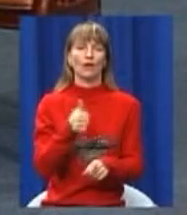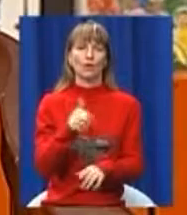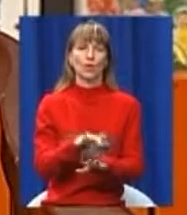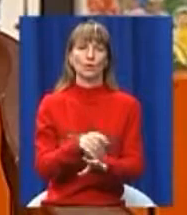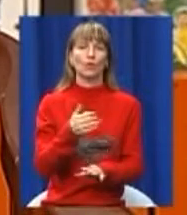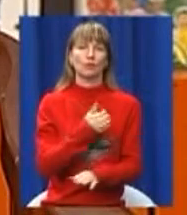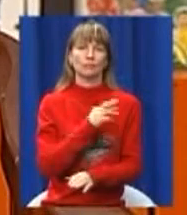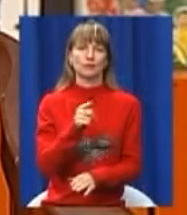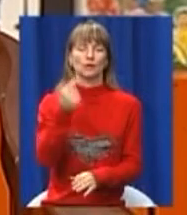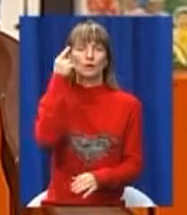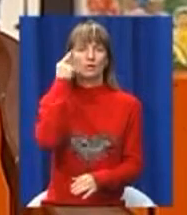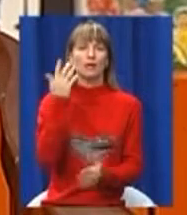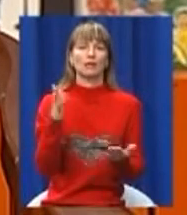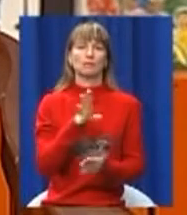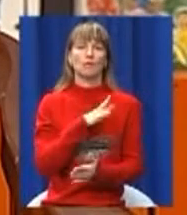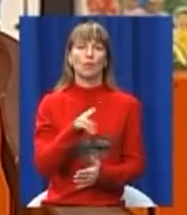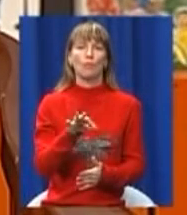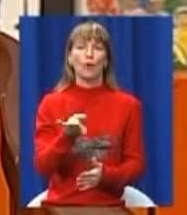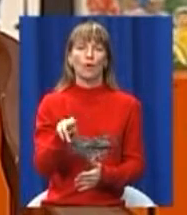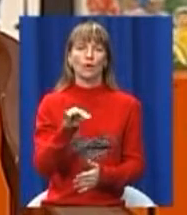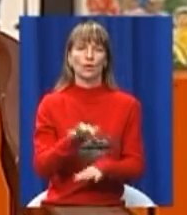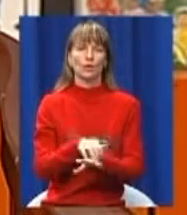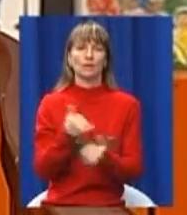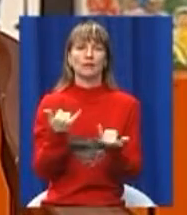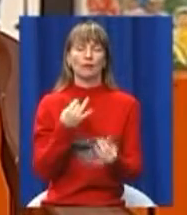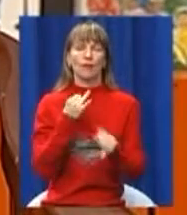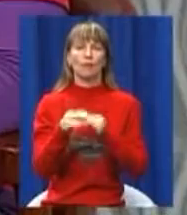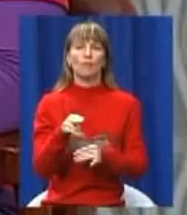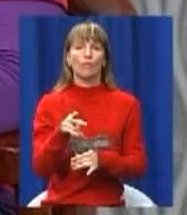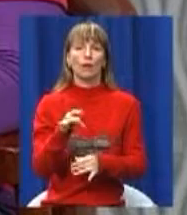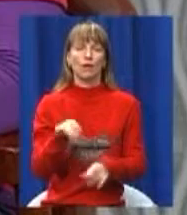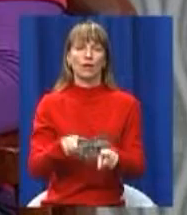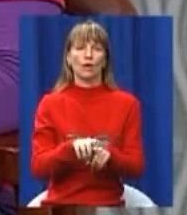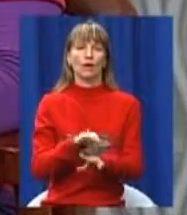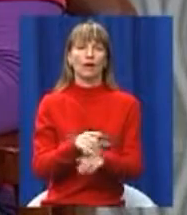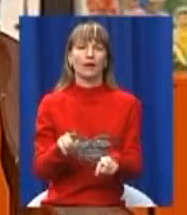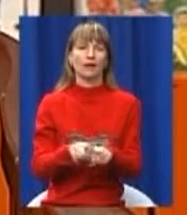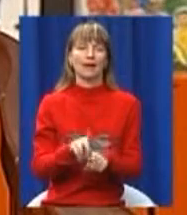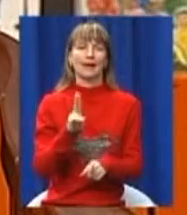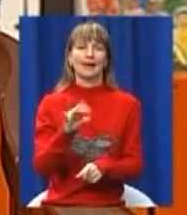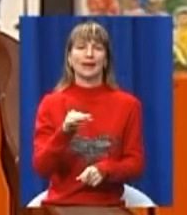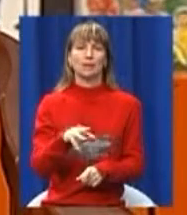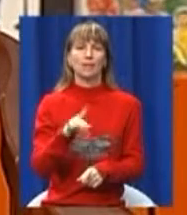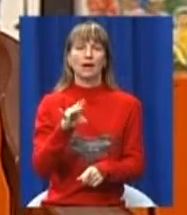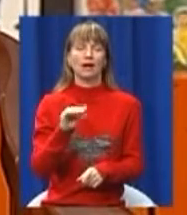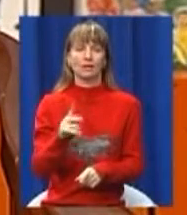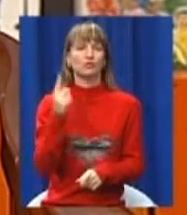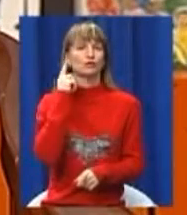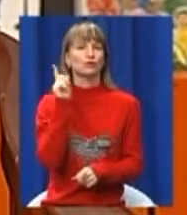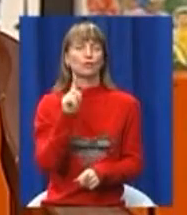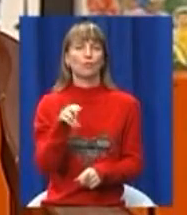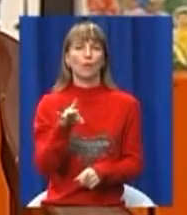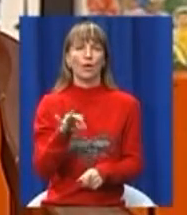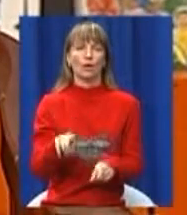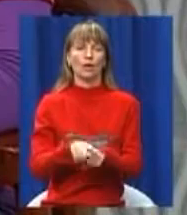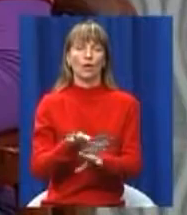хотілося б тобі дізнатися про які взагалі бувають породи котиків. І сьогодні ми поговоримо про таку котика, як кимрик. Чула щось про такого котика? Ні, я нічого